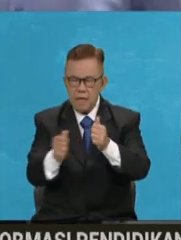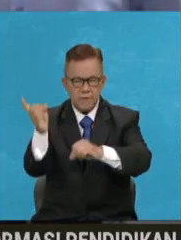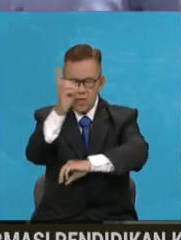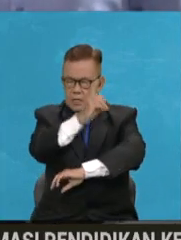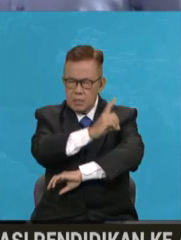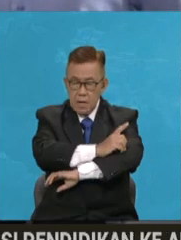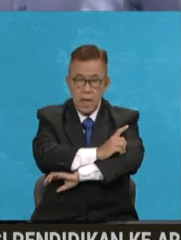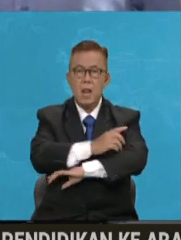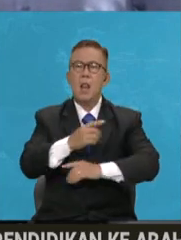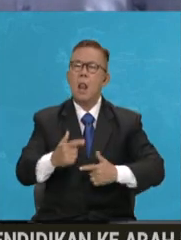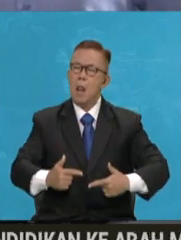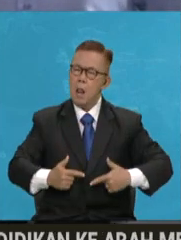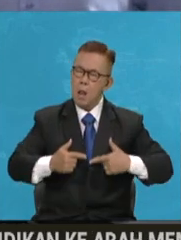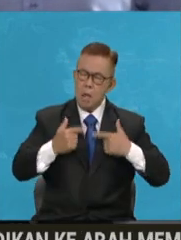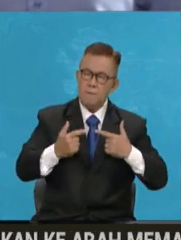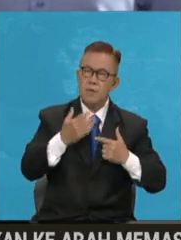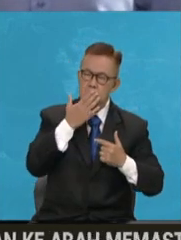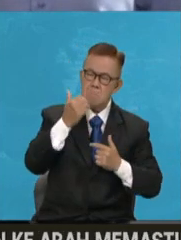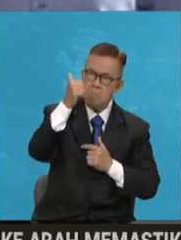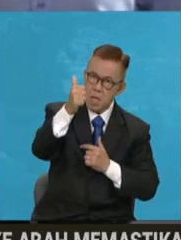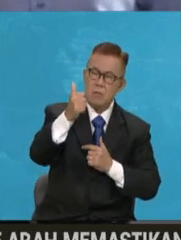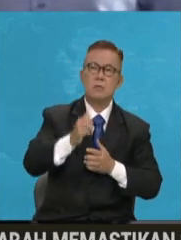kehidupan yang lebih baik dan sempurna